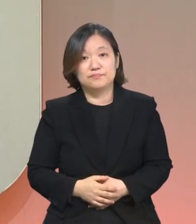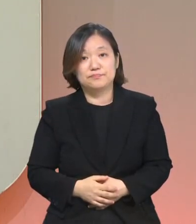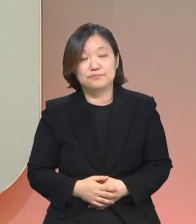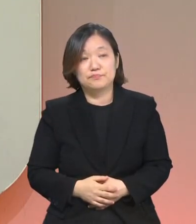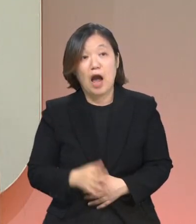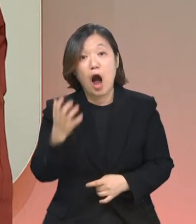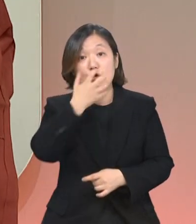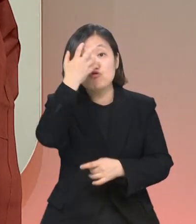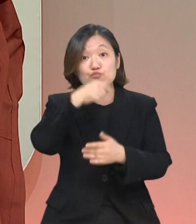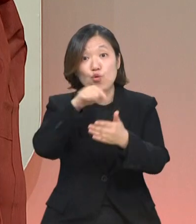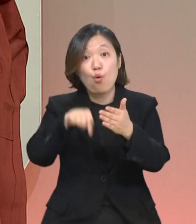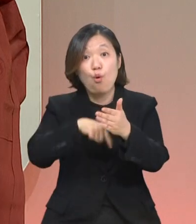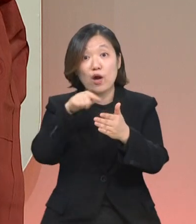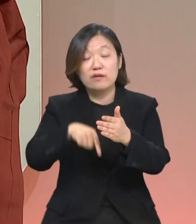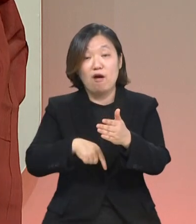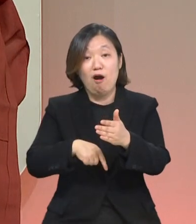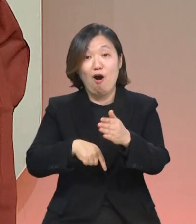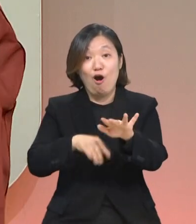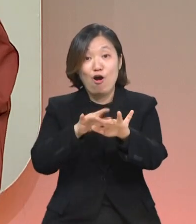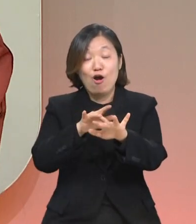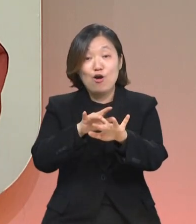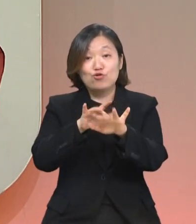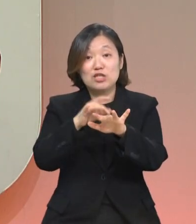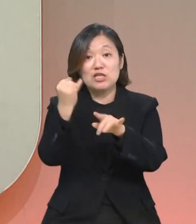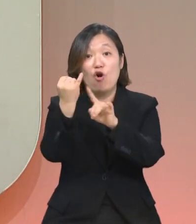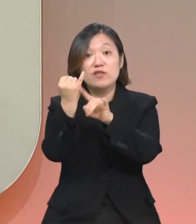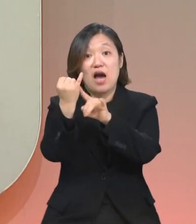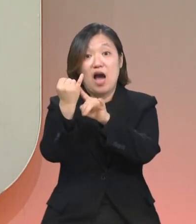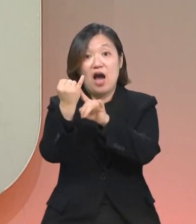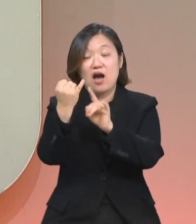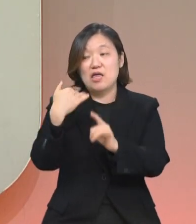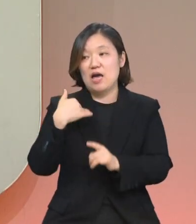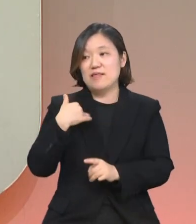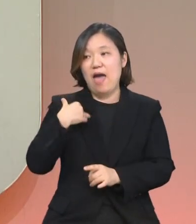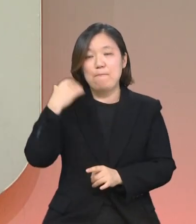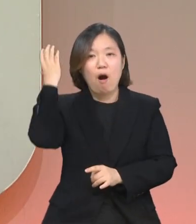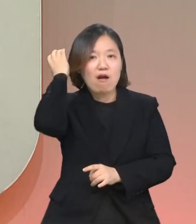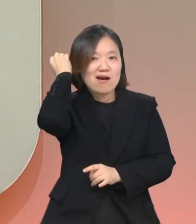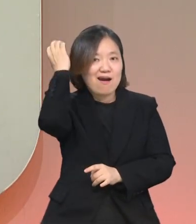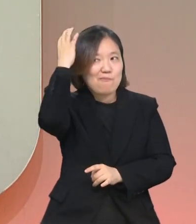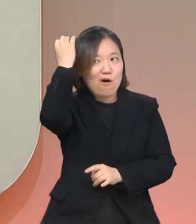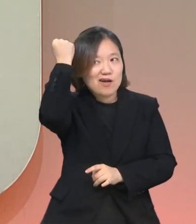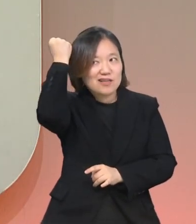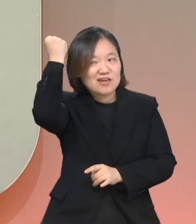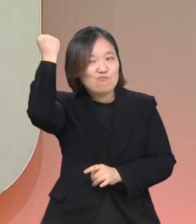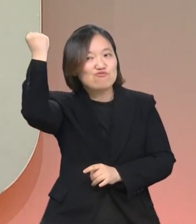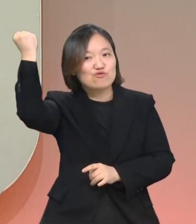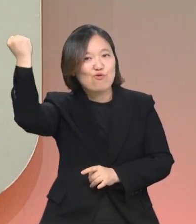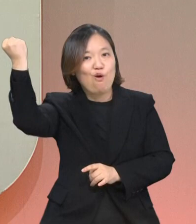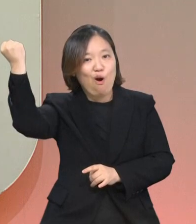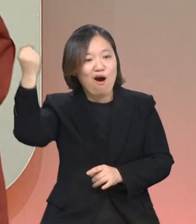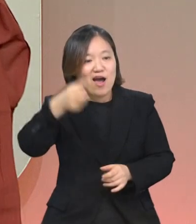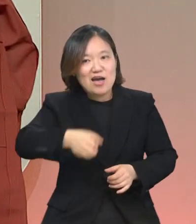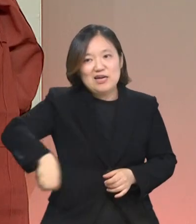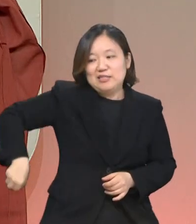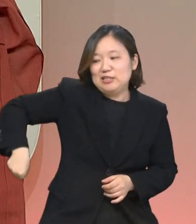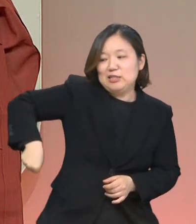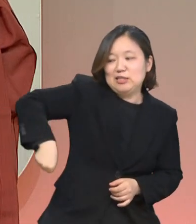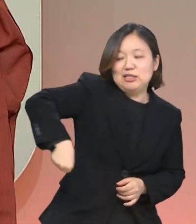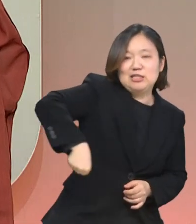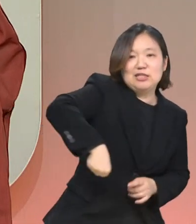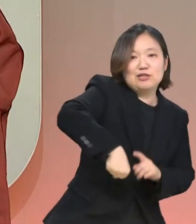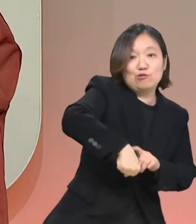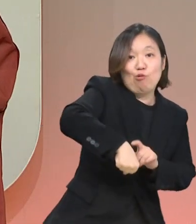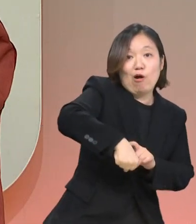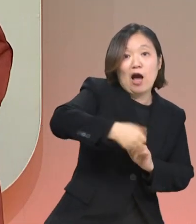왜 여자 귀신이 나타나서 꿈에서 자기 머리카락을 붙들고 막 땅으로